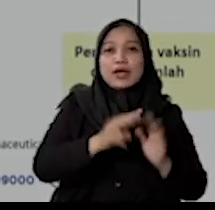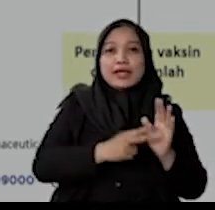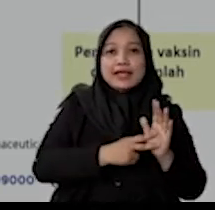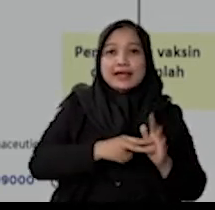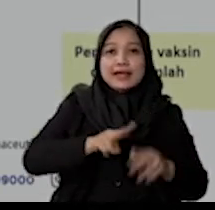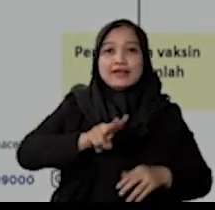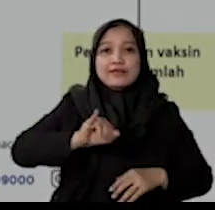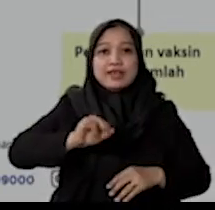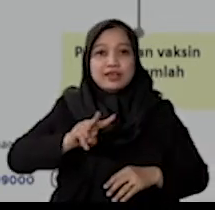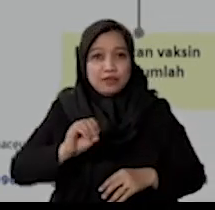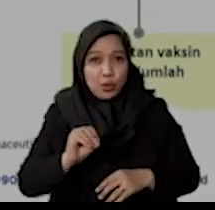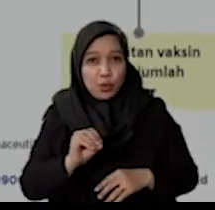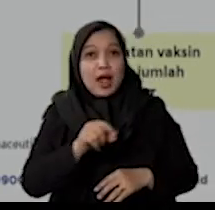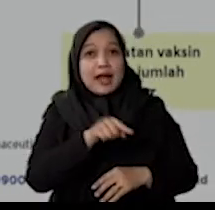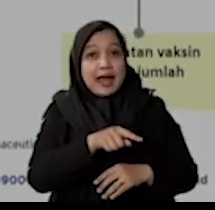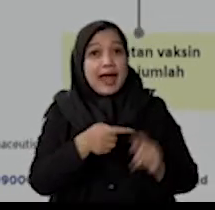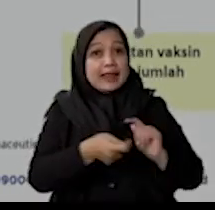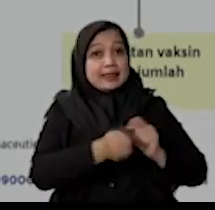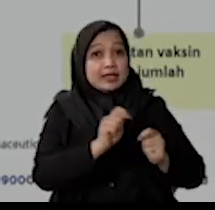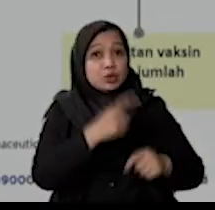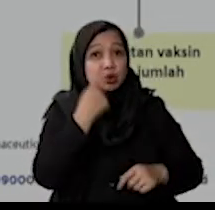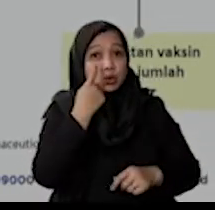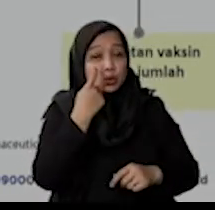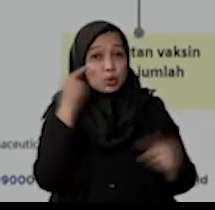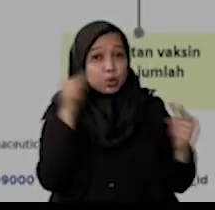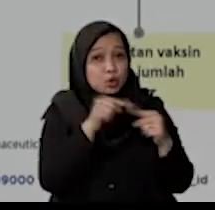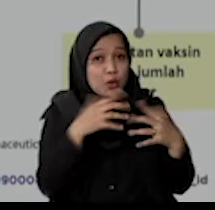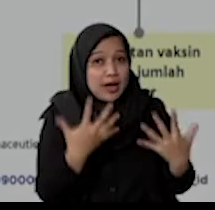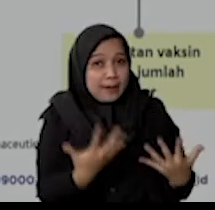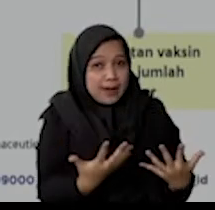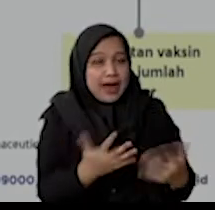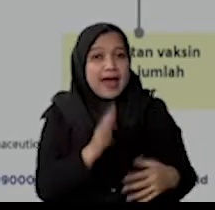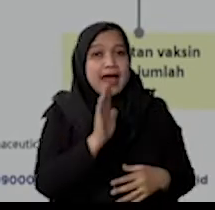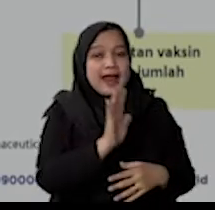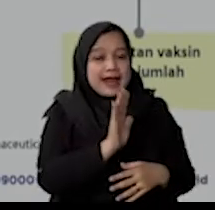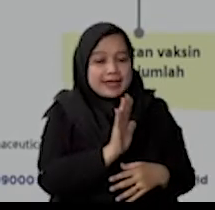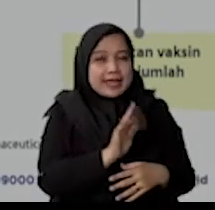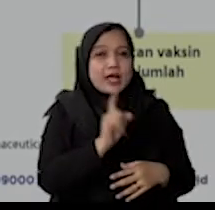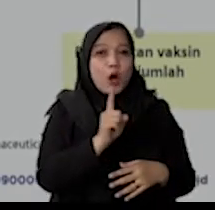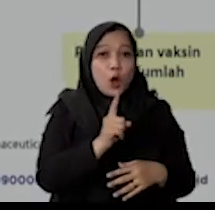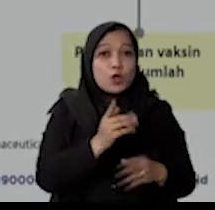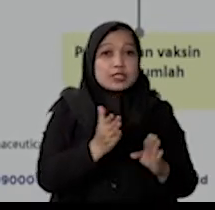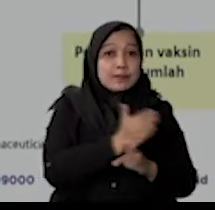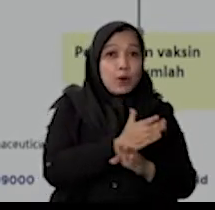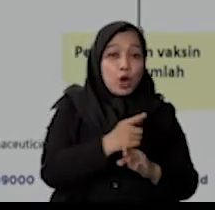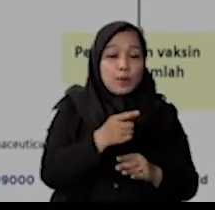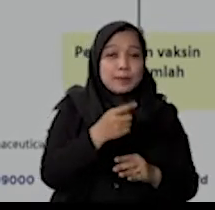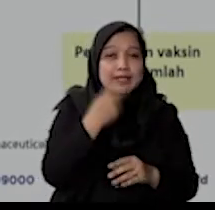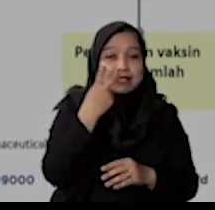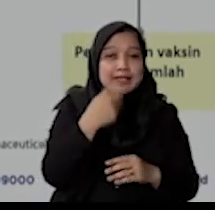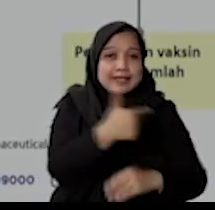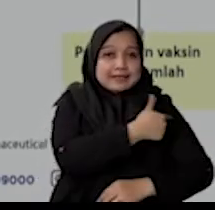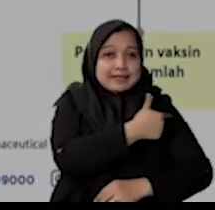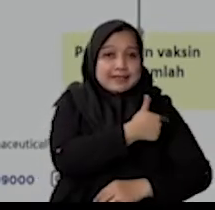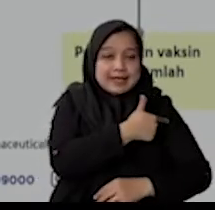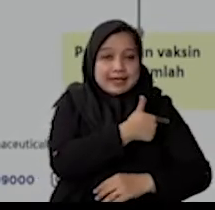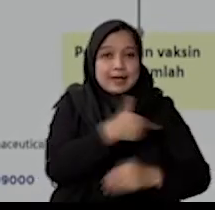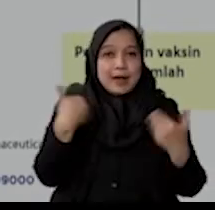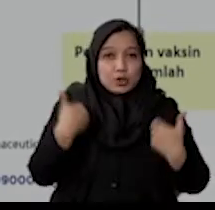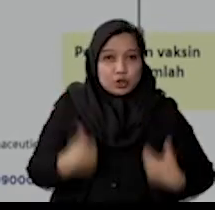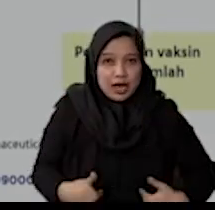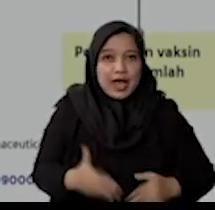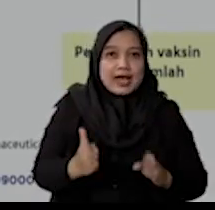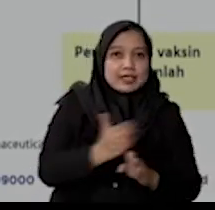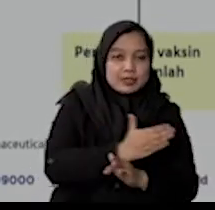untuk mengetahui keamanan bila nantinya diujikan pada manusia. Jadi kembali lagi saya